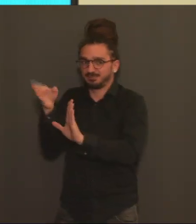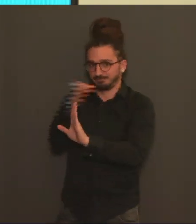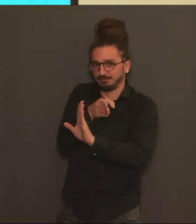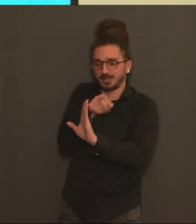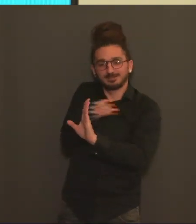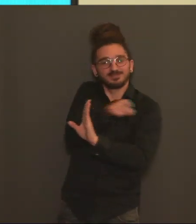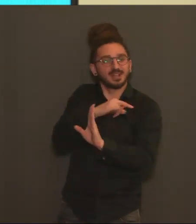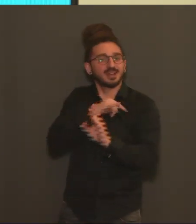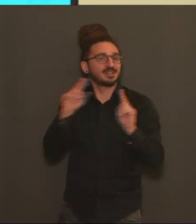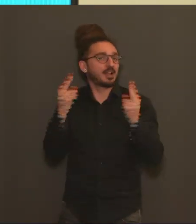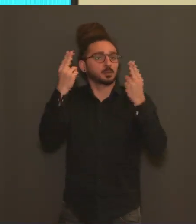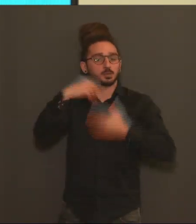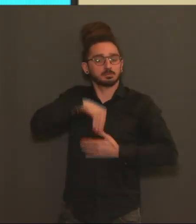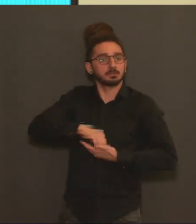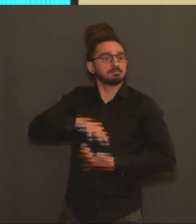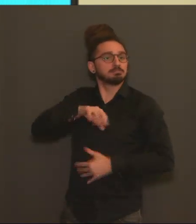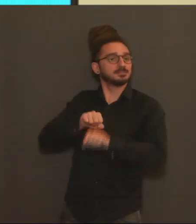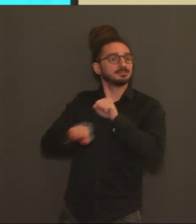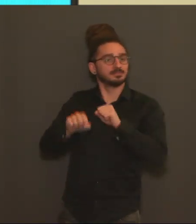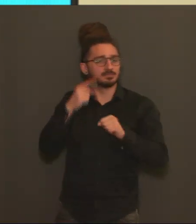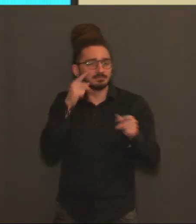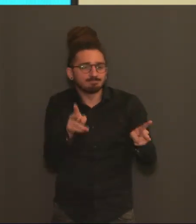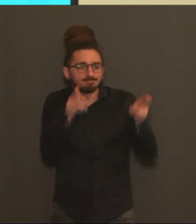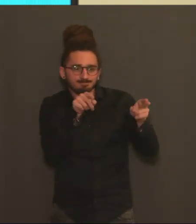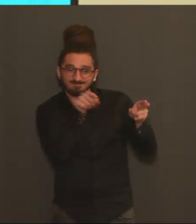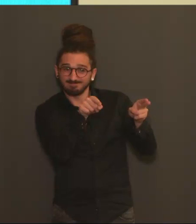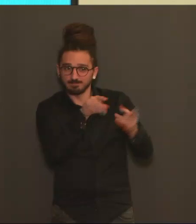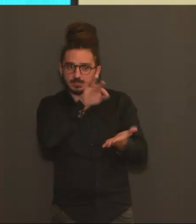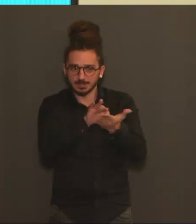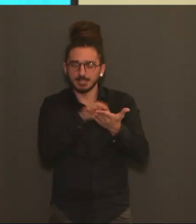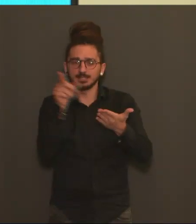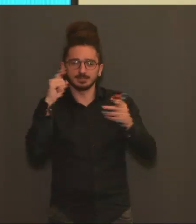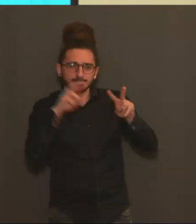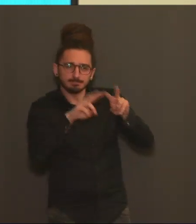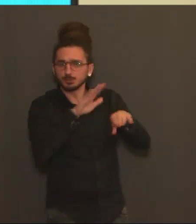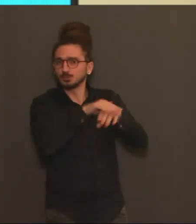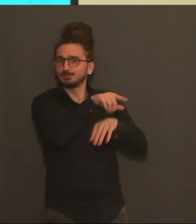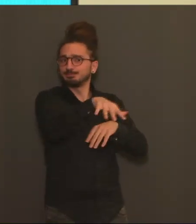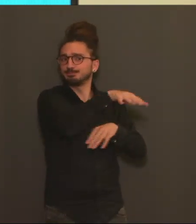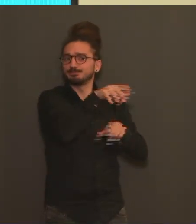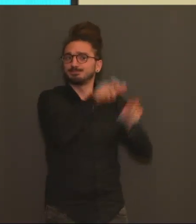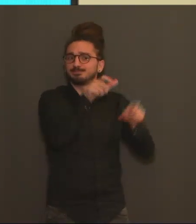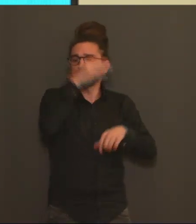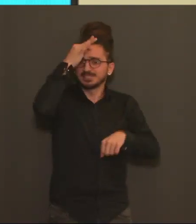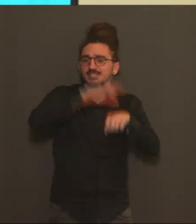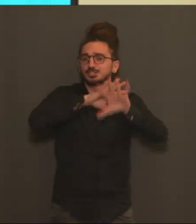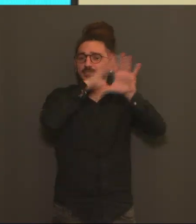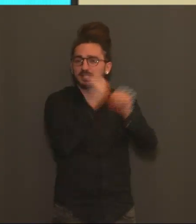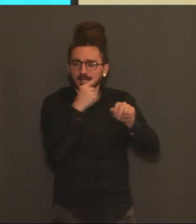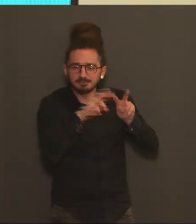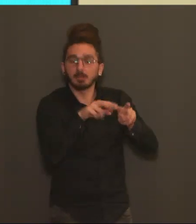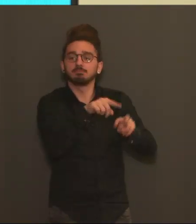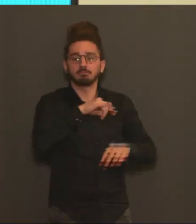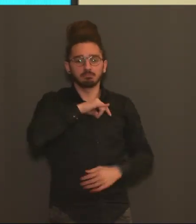On voit alors, on constate qu'actuellement à peu près 15%, en l'occurrence 15,1% des généralistes ont